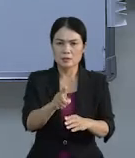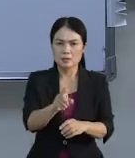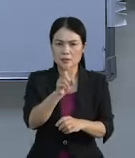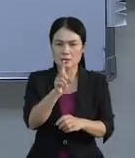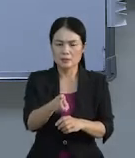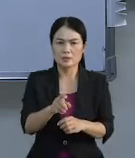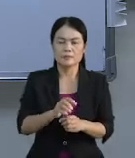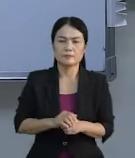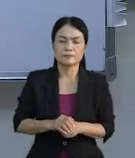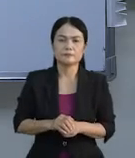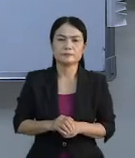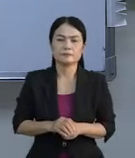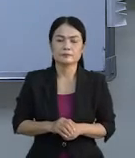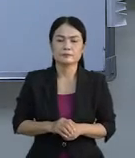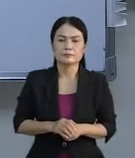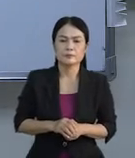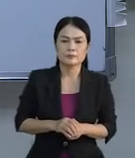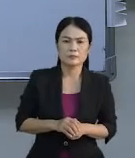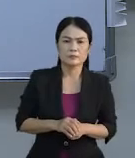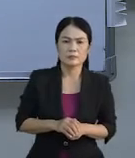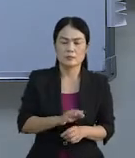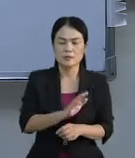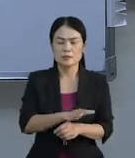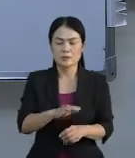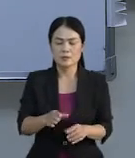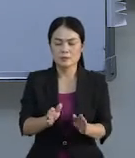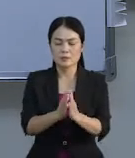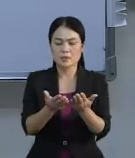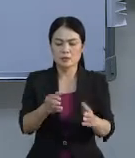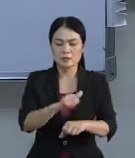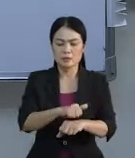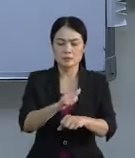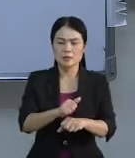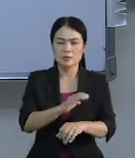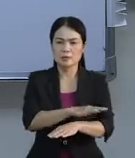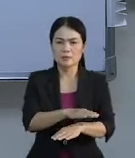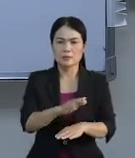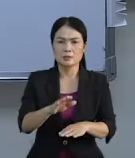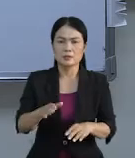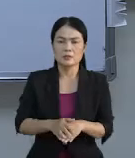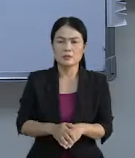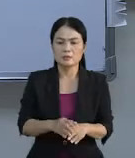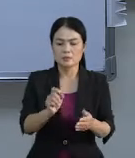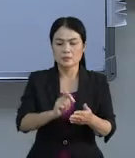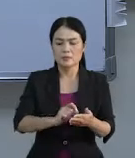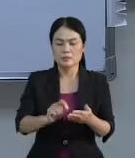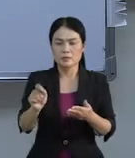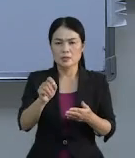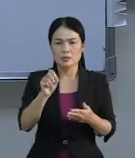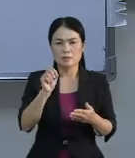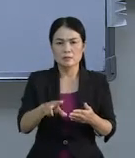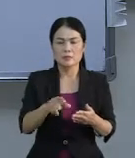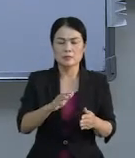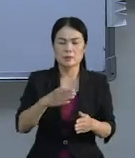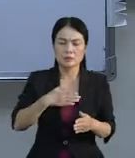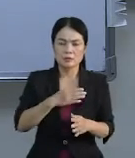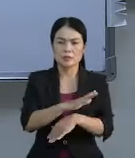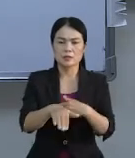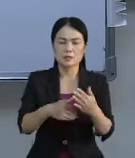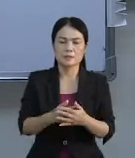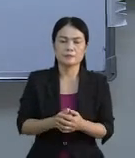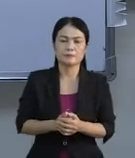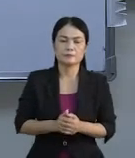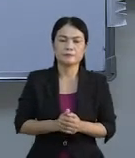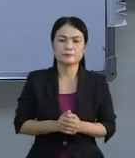ទេបាទអញ្ចឹងដូច្នេះបងប្អូនទាំងអស់គ្នាយកសិភៅកិច្ចការផ្ទះរបស់បងប្អូនមកកែតម្រូវជាមួយលោកគ្រូទាំងអស់គ្នាតោះ